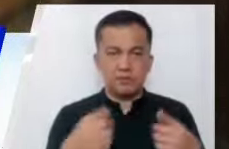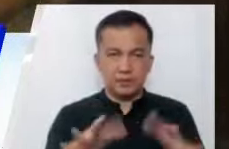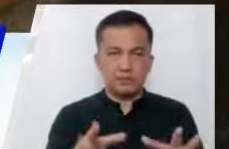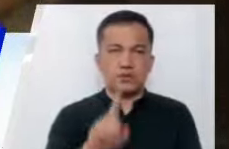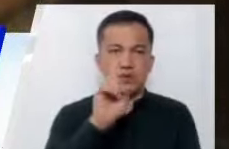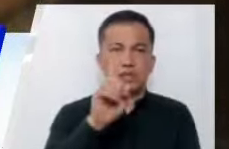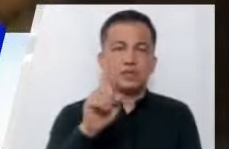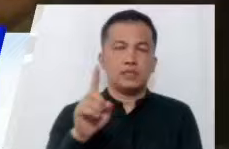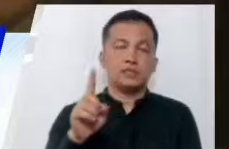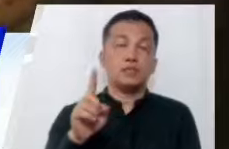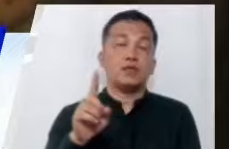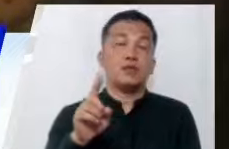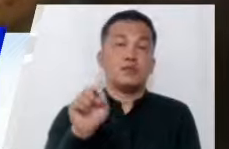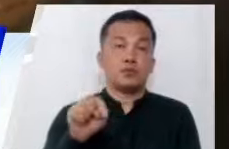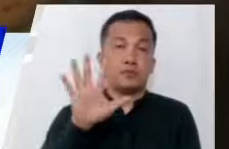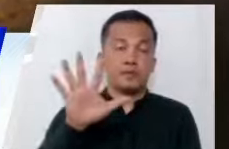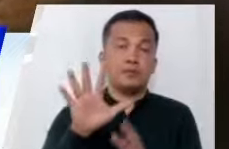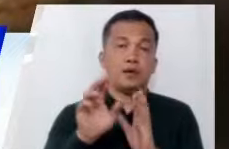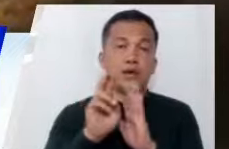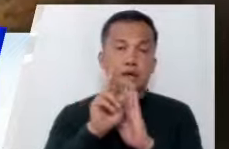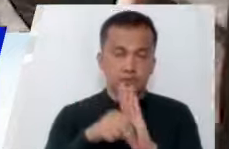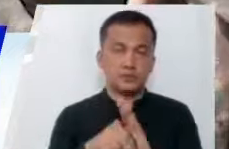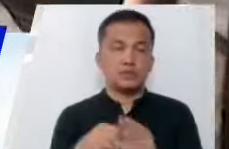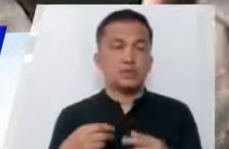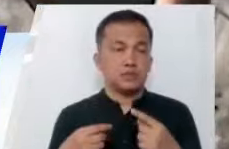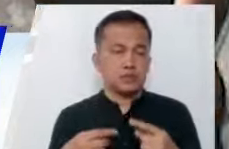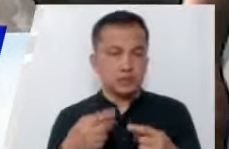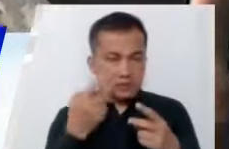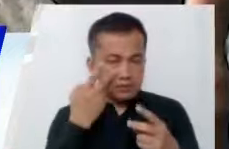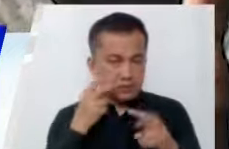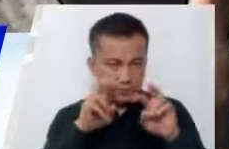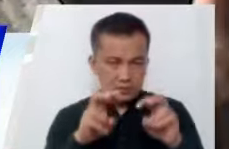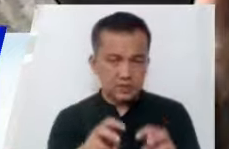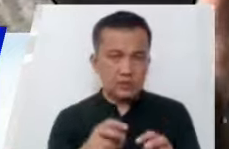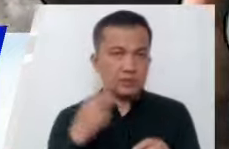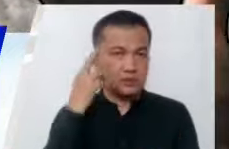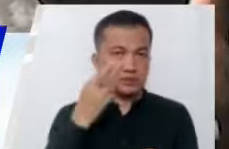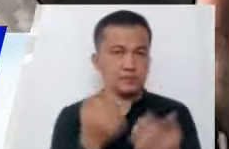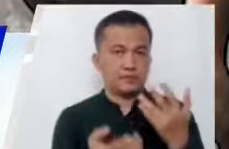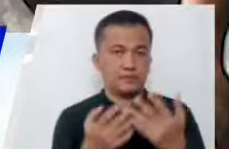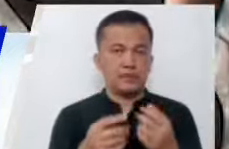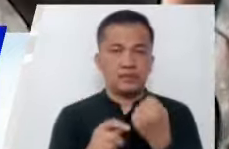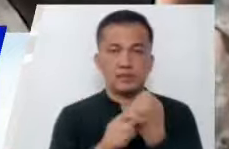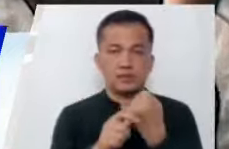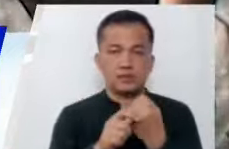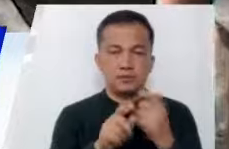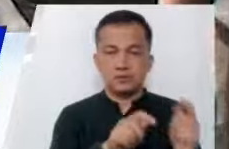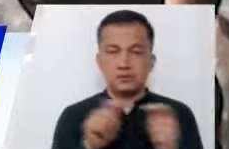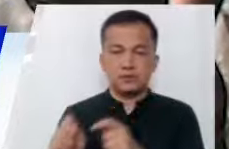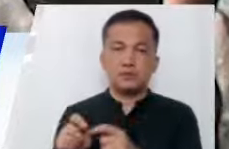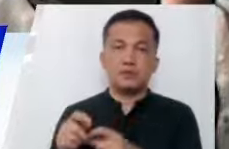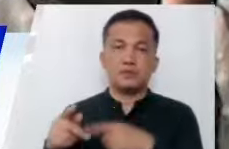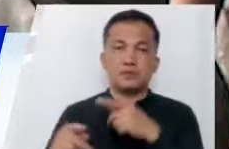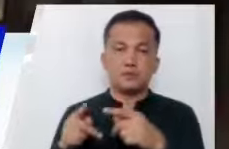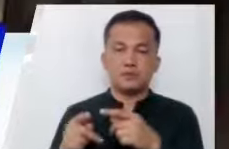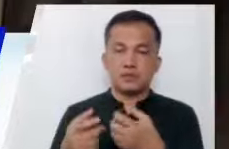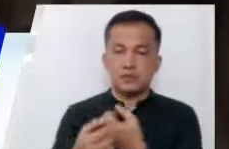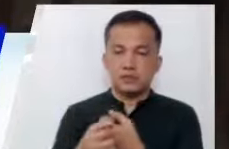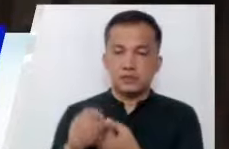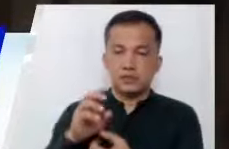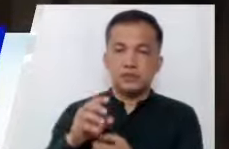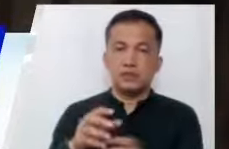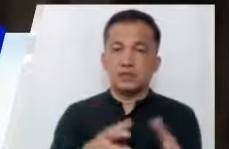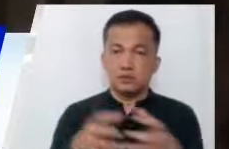oras. Iniimbestigahan pa ang sanhi ng apoy. Pansamantala munang mananatili ang mga apektadong residente sa itinalagang evacuation